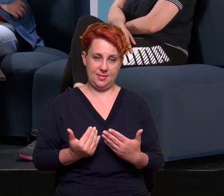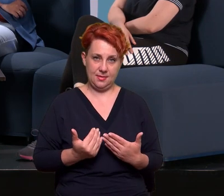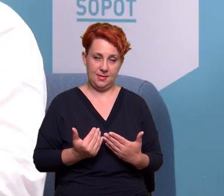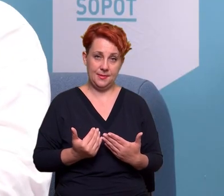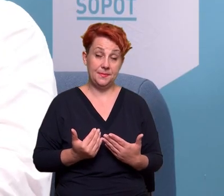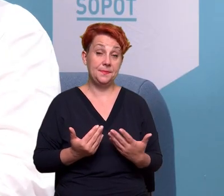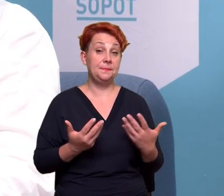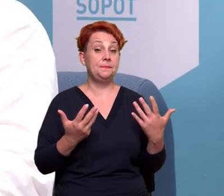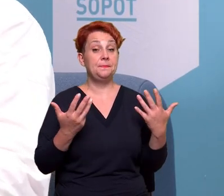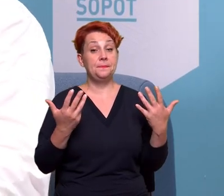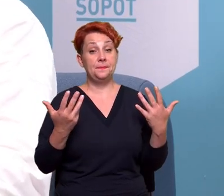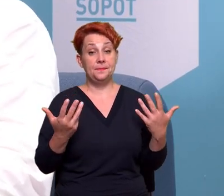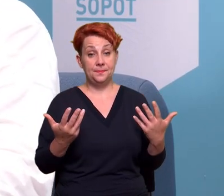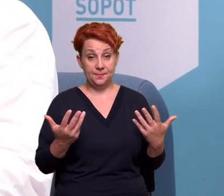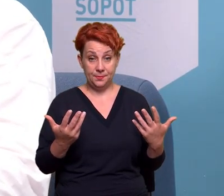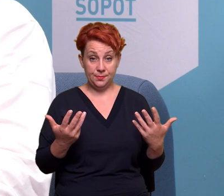Tymczasem